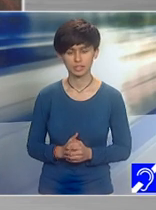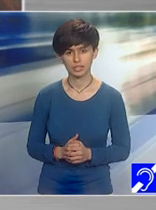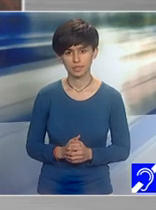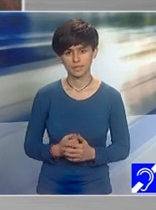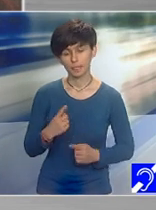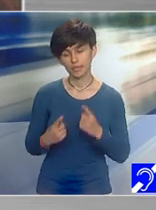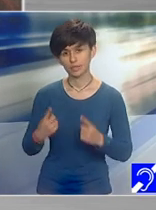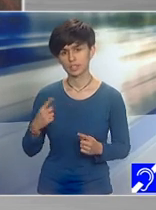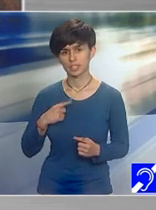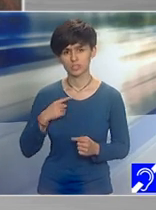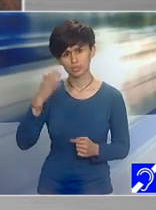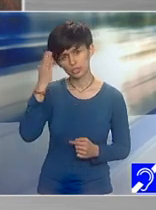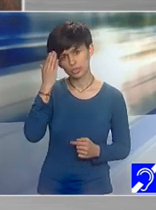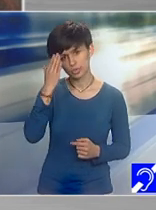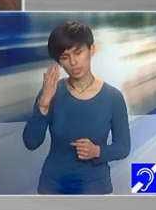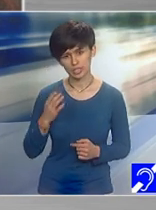cartier, care au curs.